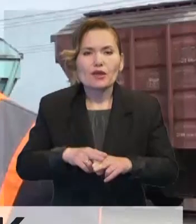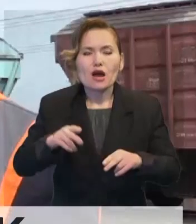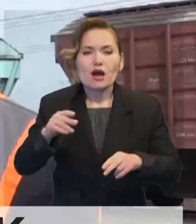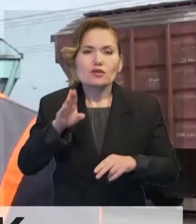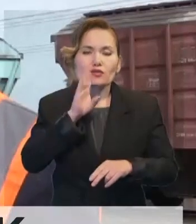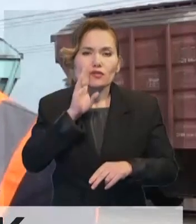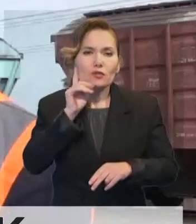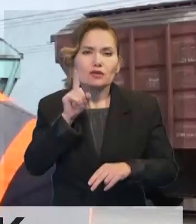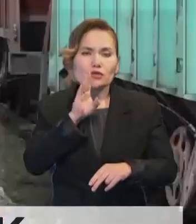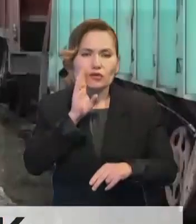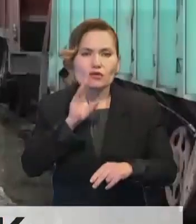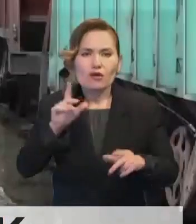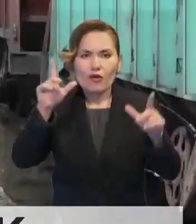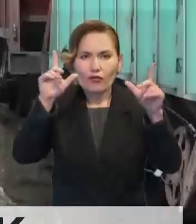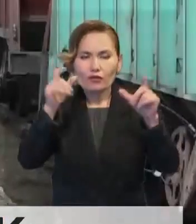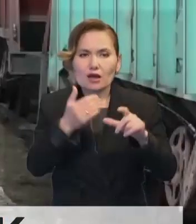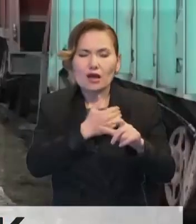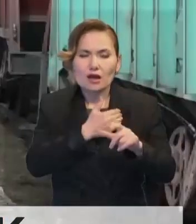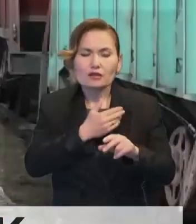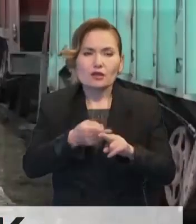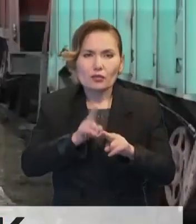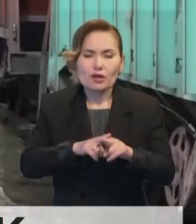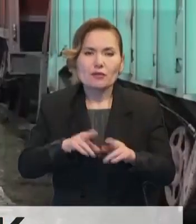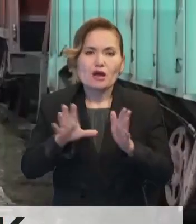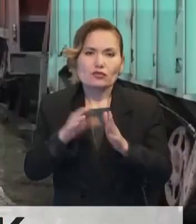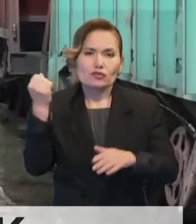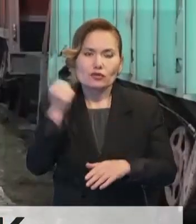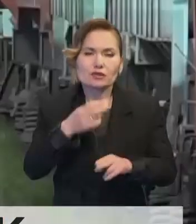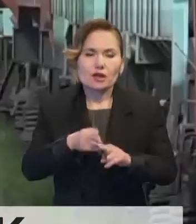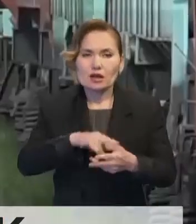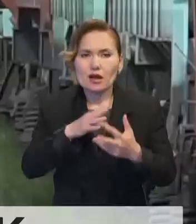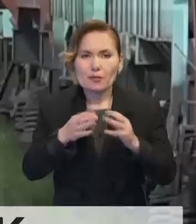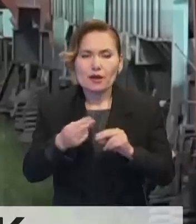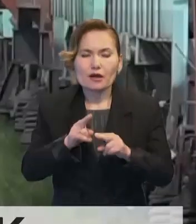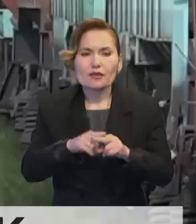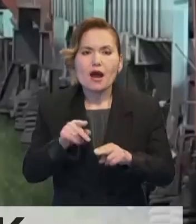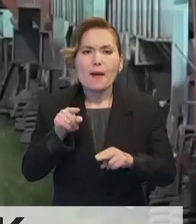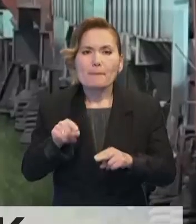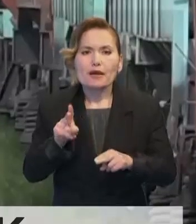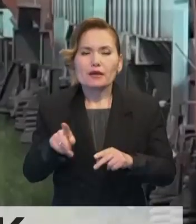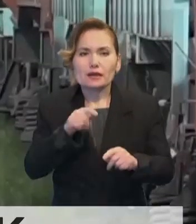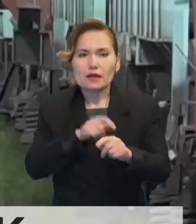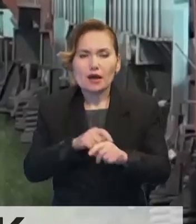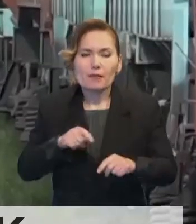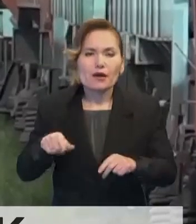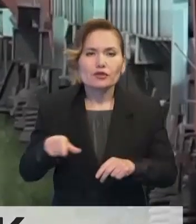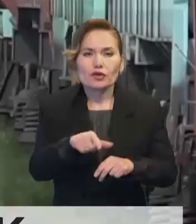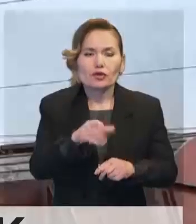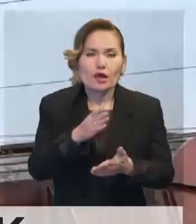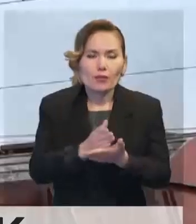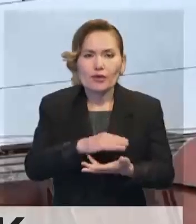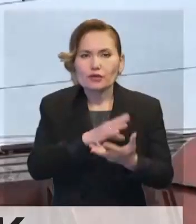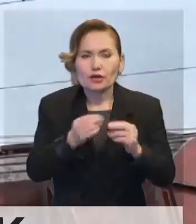көзбен анықтау мүмкін емес. Павлодар облысы бойынша темір жолдың ұзындығы 1000 шақырымнан асады. Елді мекенге жақын орналасқан